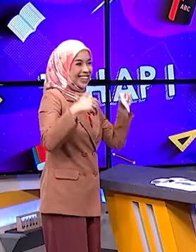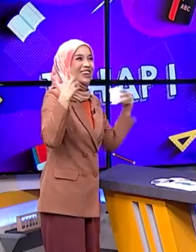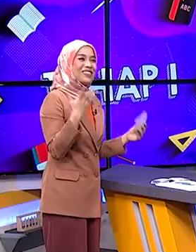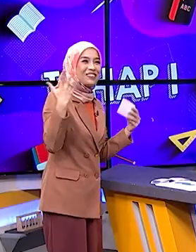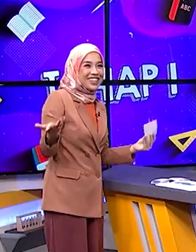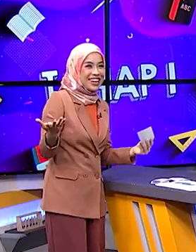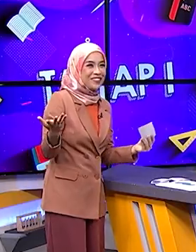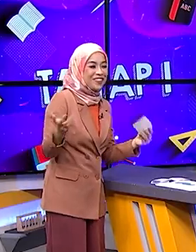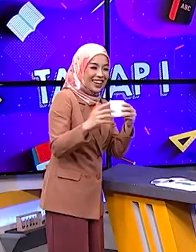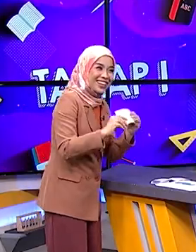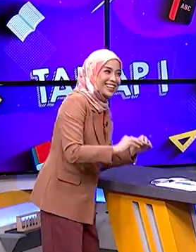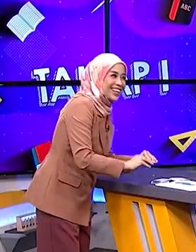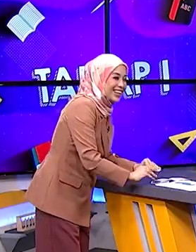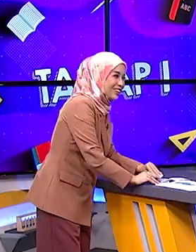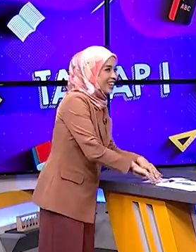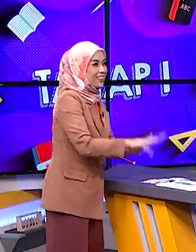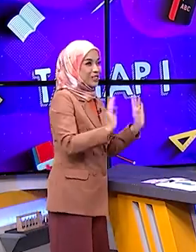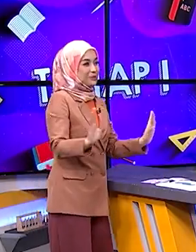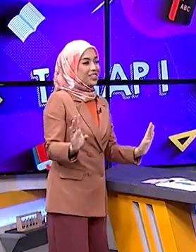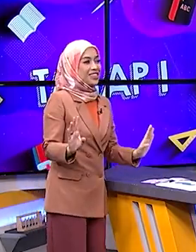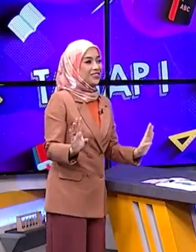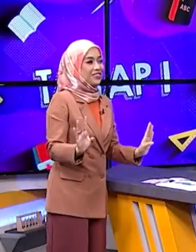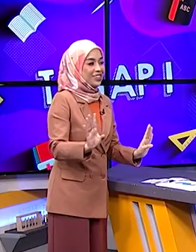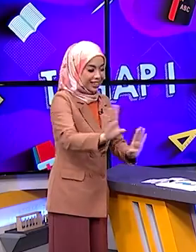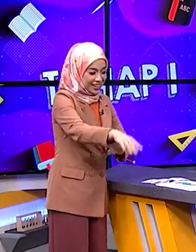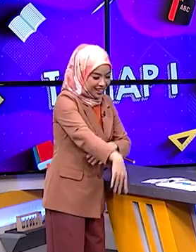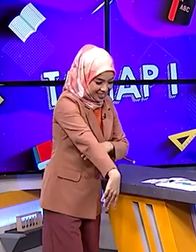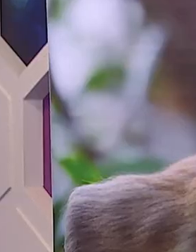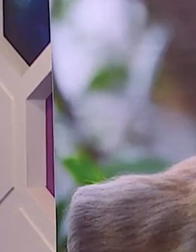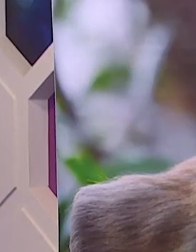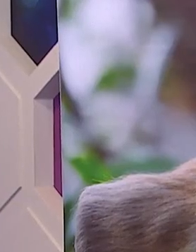cikgu. Cepat. Macam mana dia nak buat ya? Macam dia tu. Okey, dia cuba, cikgu.